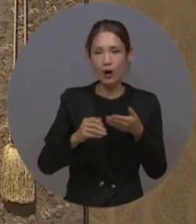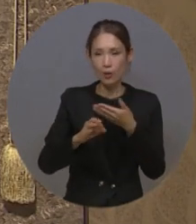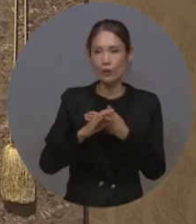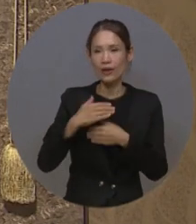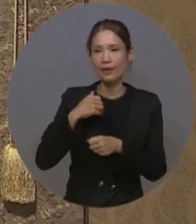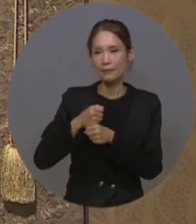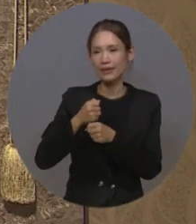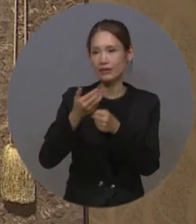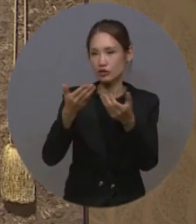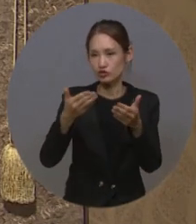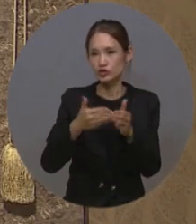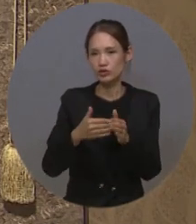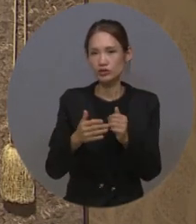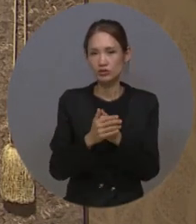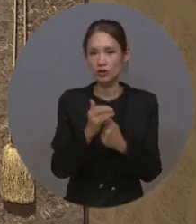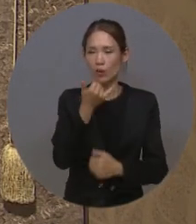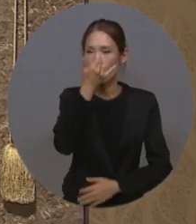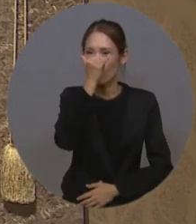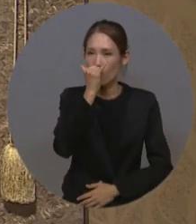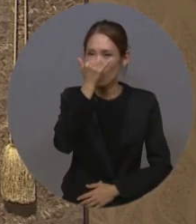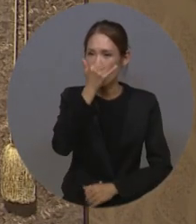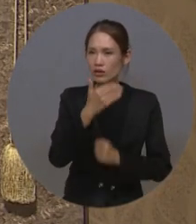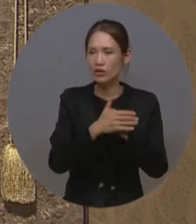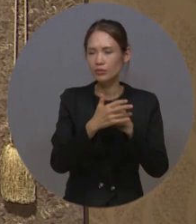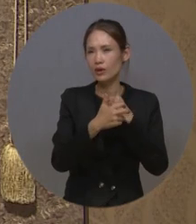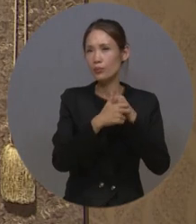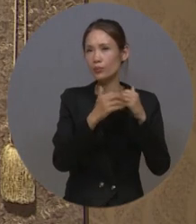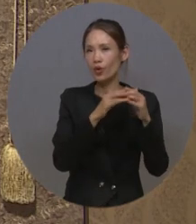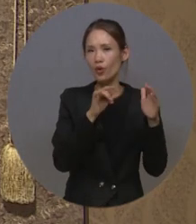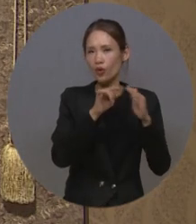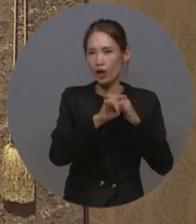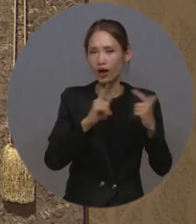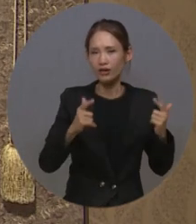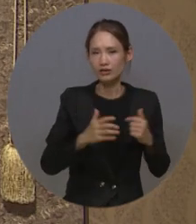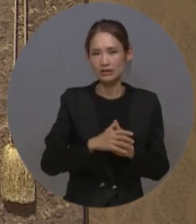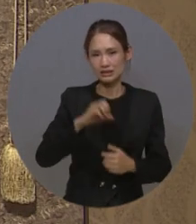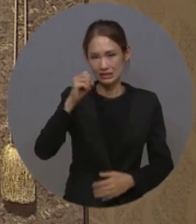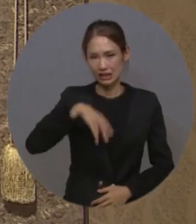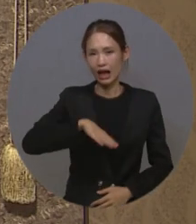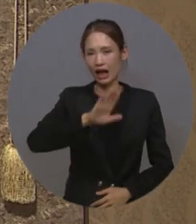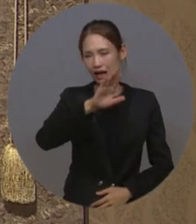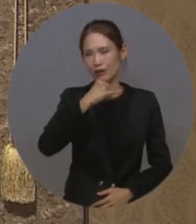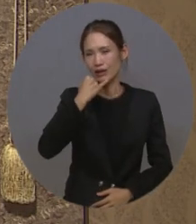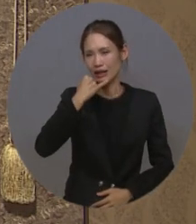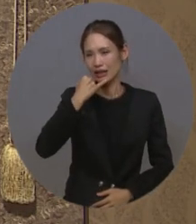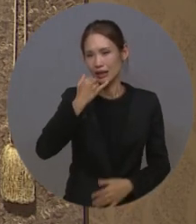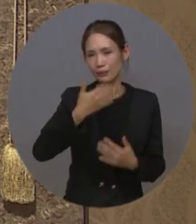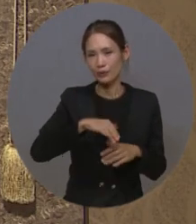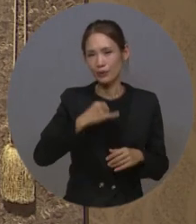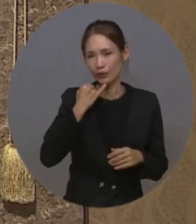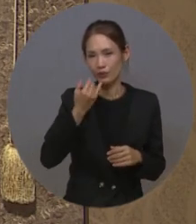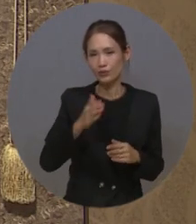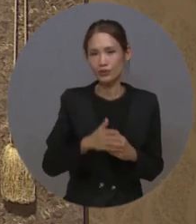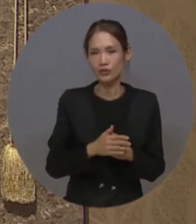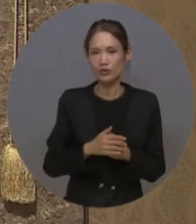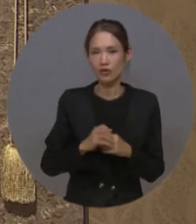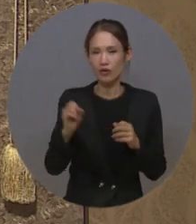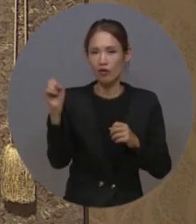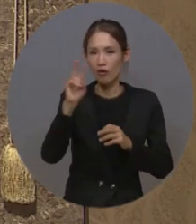했는데 사실 코골 때문에 병원 잘 안 가잖아요. 뭐 괜찮을 거예요. 뭐 좀 피곤하고 말죠. 뭐. 그랬는데 어느